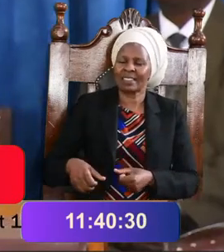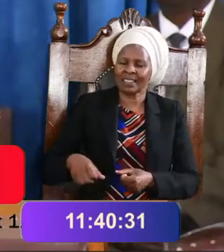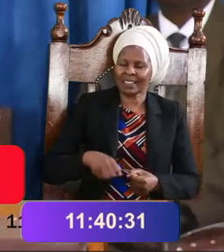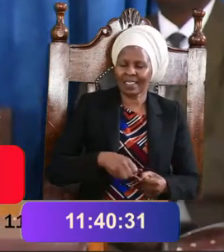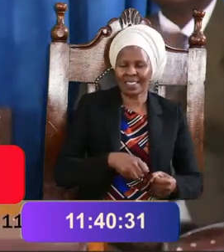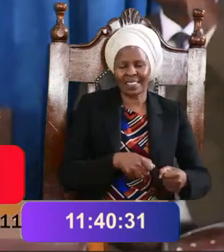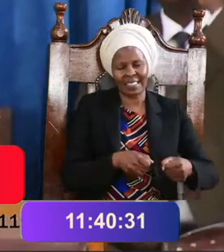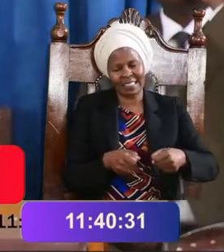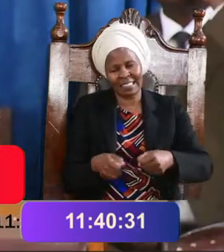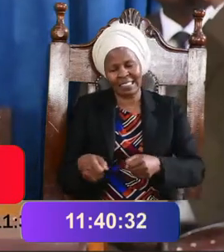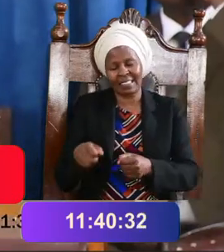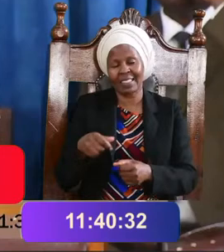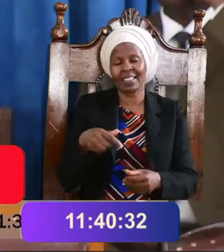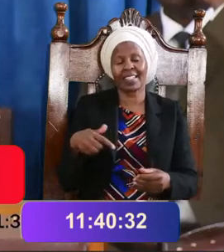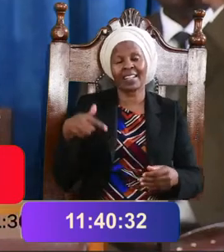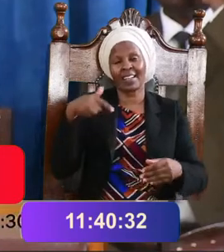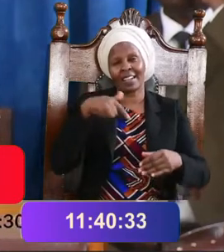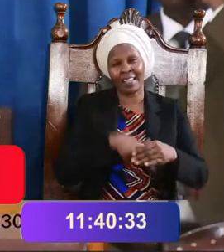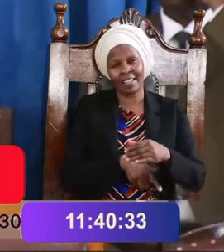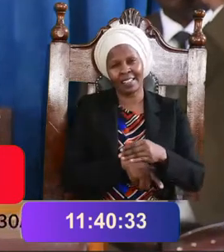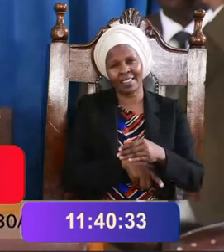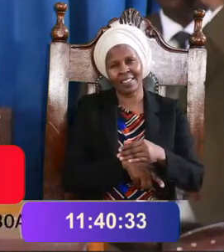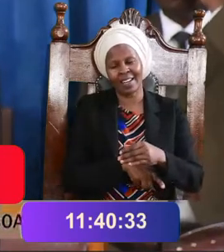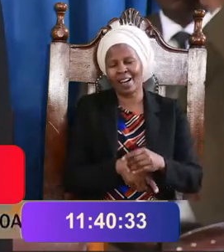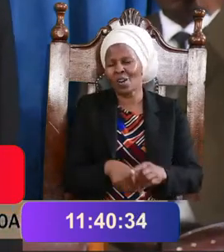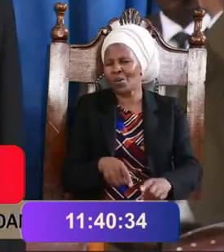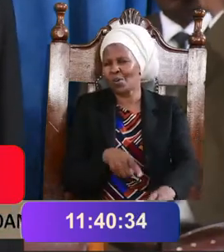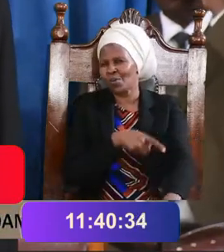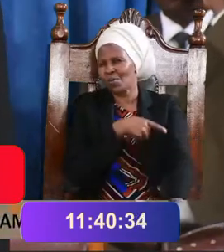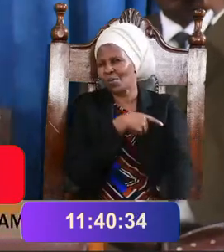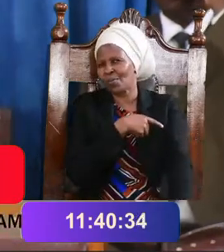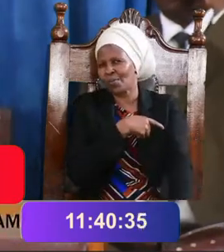Shell petrol station, na ni ile ndefu kabisa.